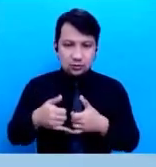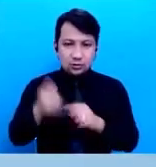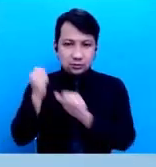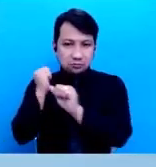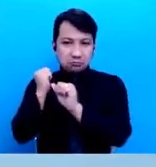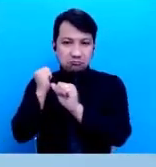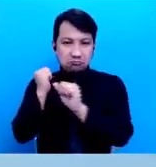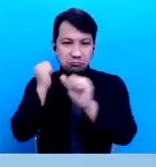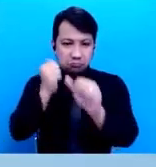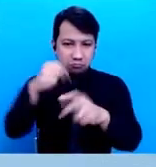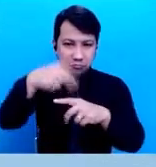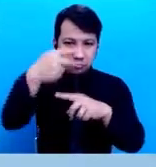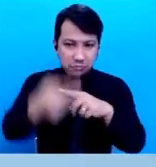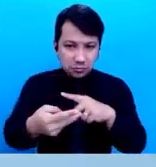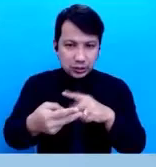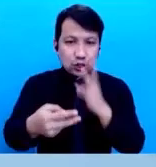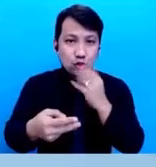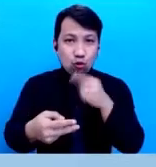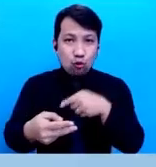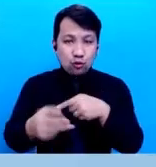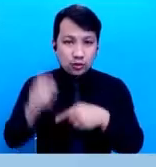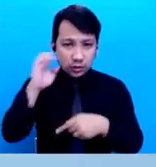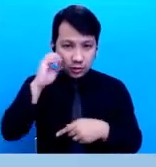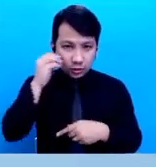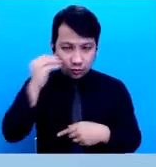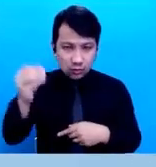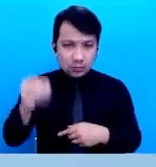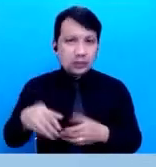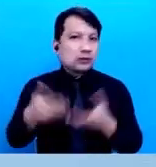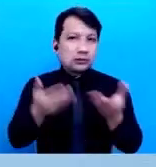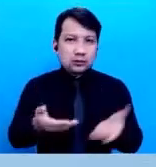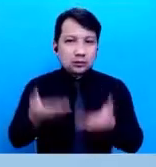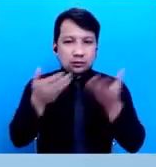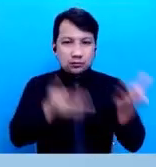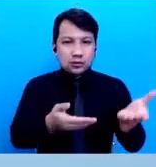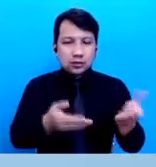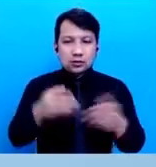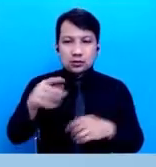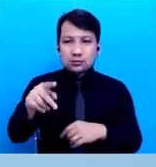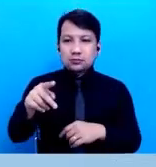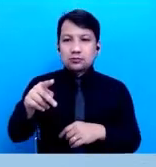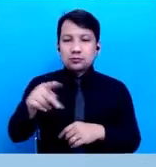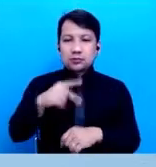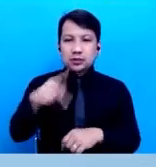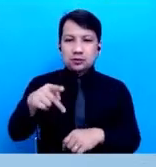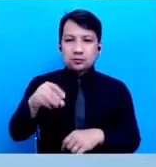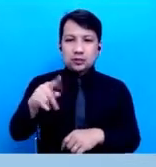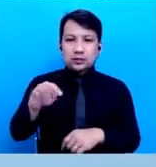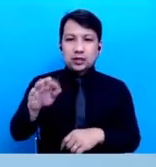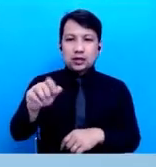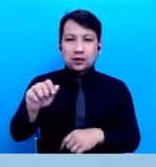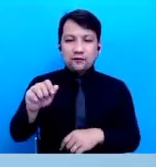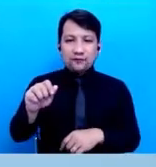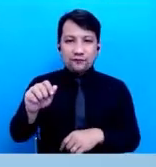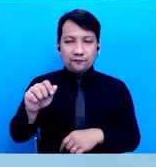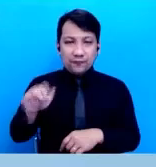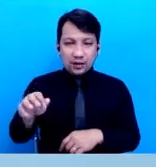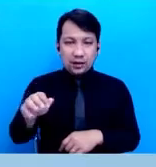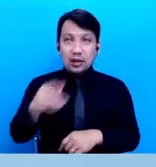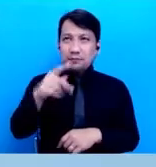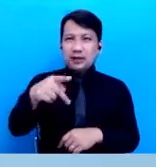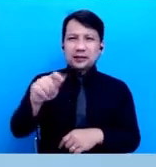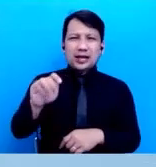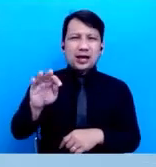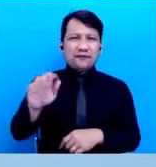si EJ Obiena. Hindi kasi siya binigyan ng endorsement ng Philippine Athletics Track and Field Association o PATAFA. Nasa